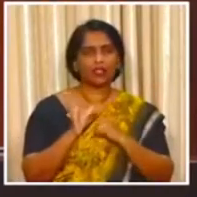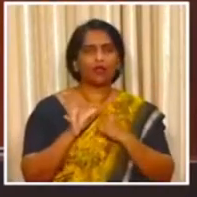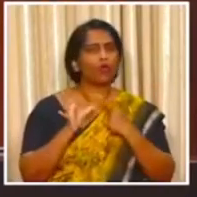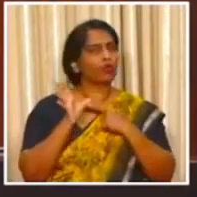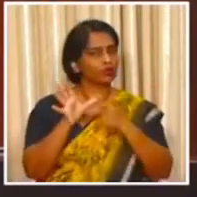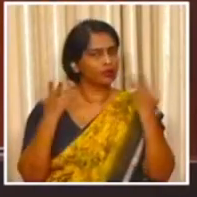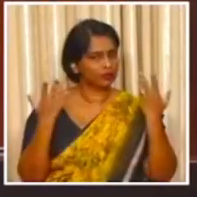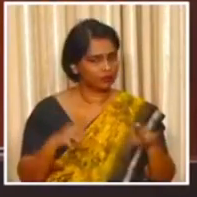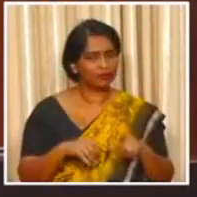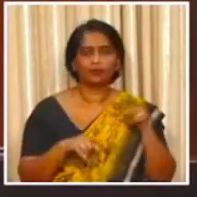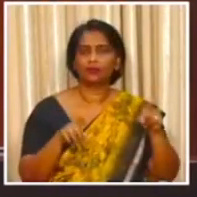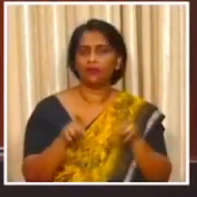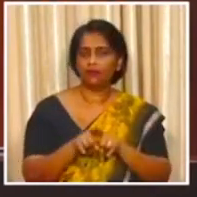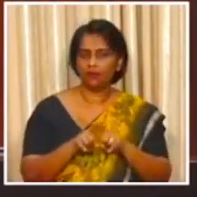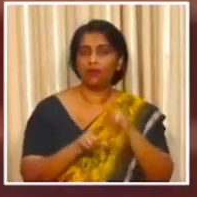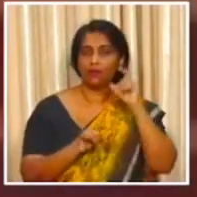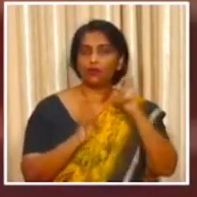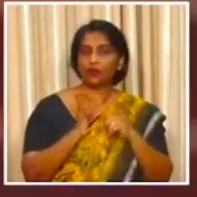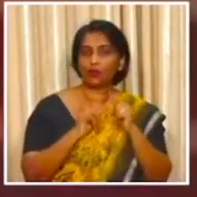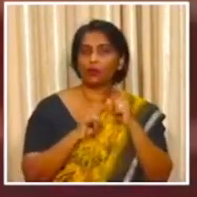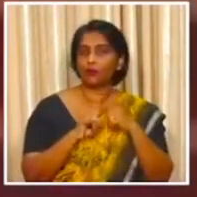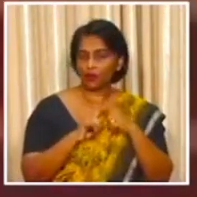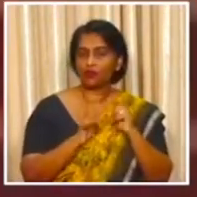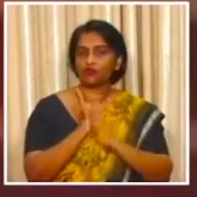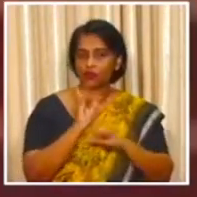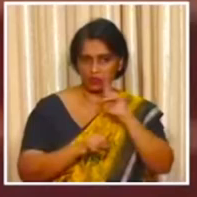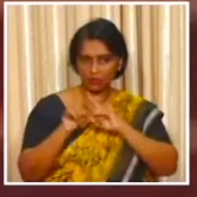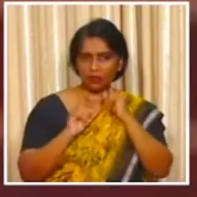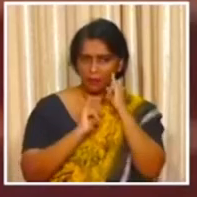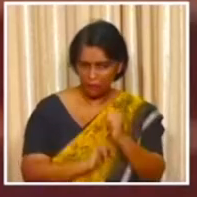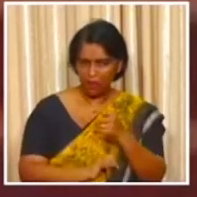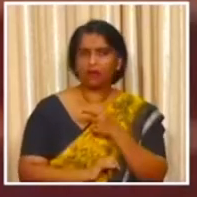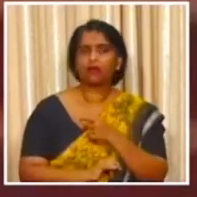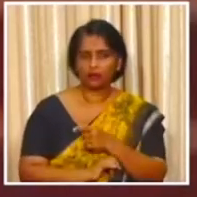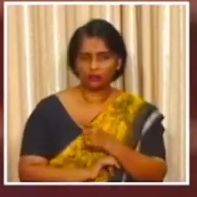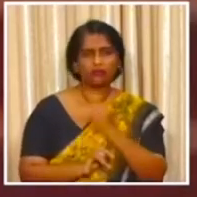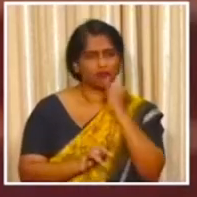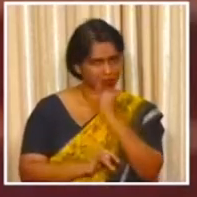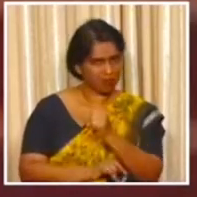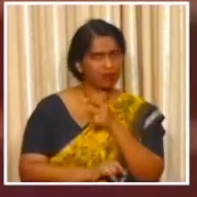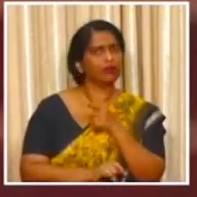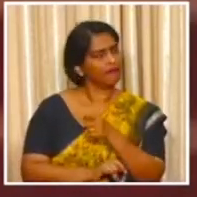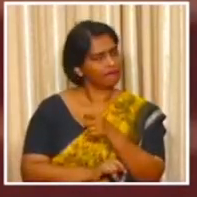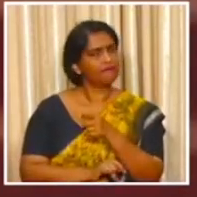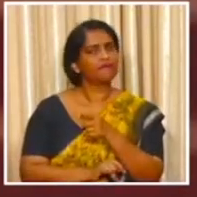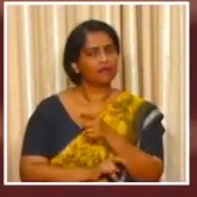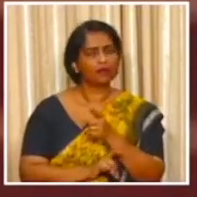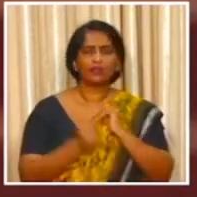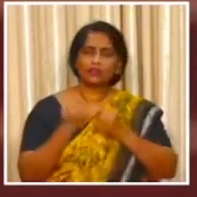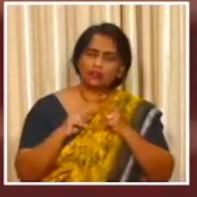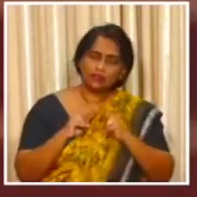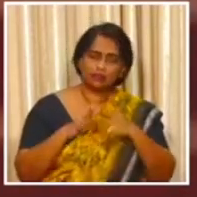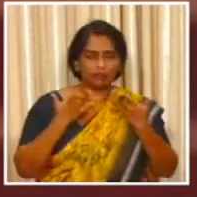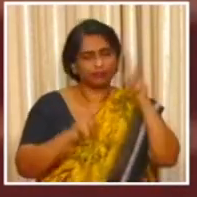උත්තරයකුත් දුන්නා. ඔව්. ඒ වගේම කෝප් එකෙත් මේ පිළිබඳව කතා කරන්න පුළුවන්. වැඩිකාරයෙක් ඉන්නවා නම් ඒකට චෝදනාවලට ලක් වෙන කෙනෙක් ඉන්නවා. නිල්ධාරීන් හෝ